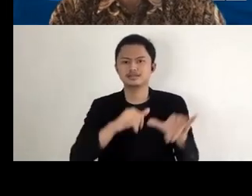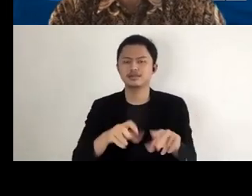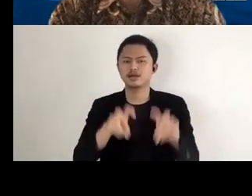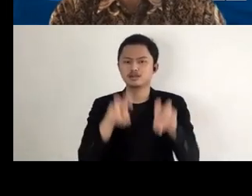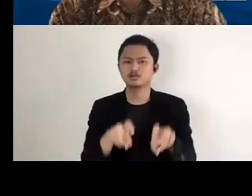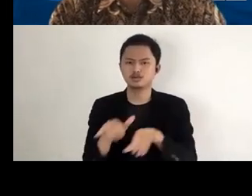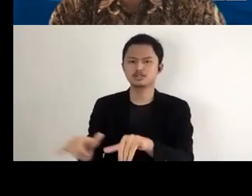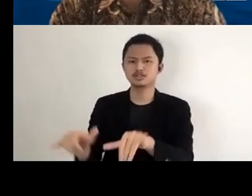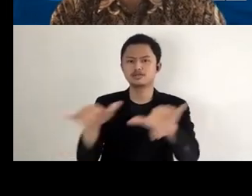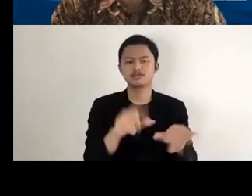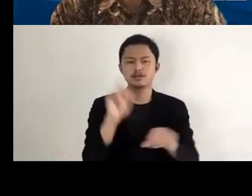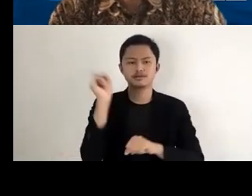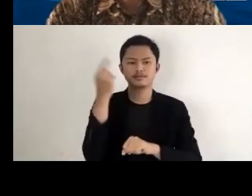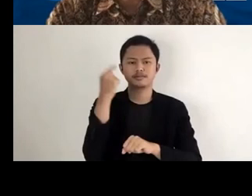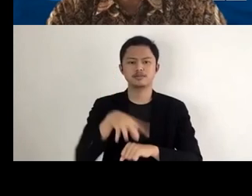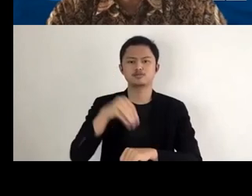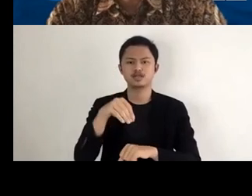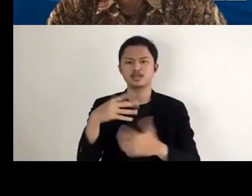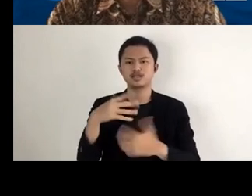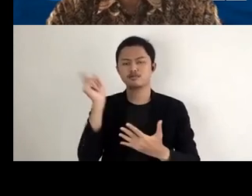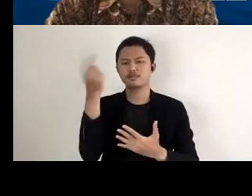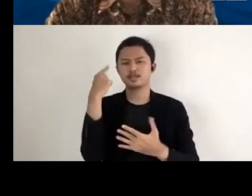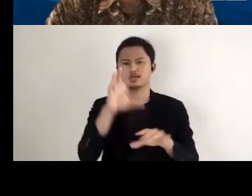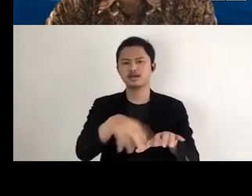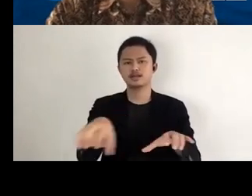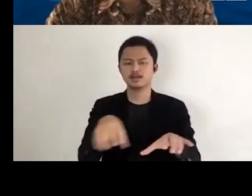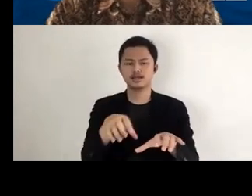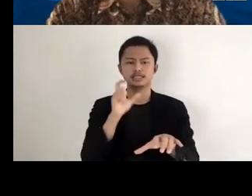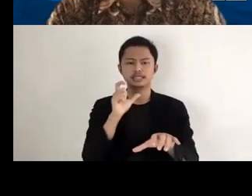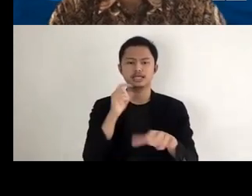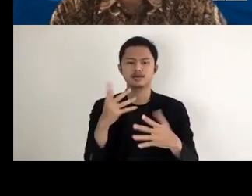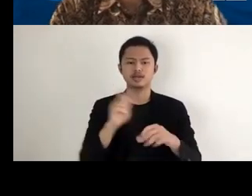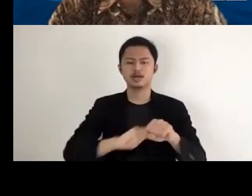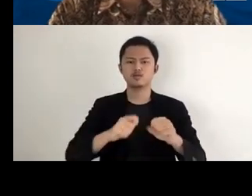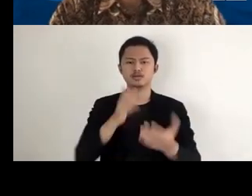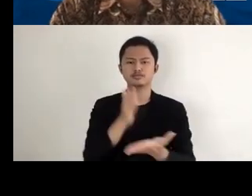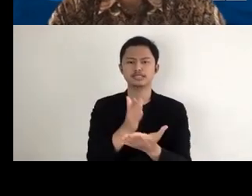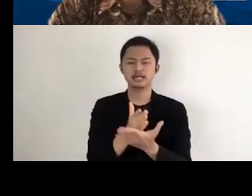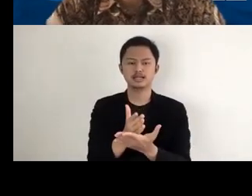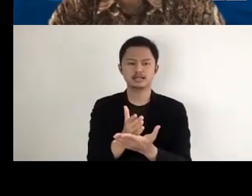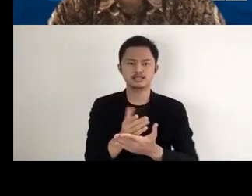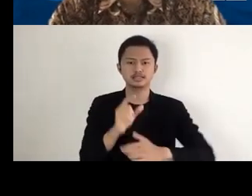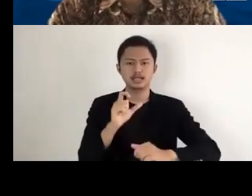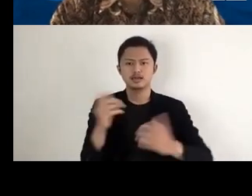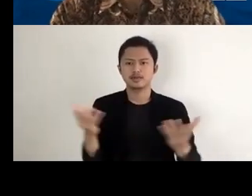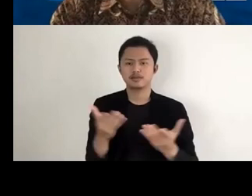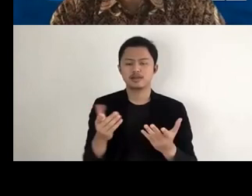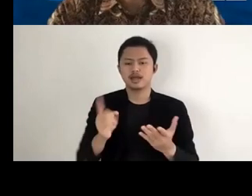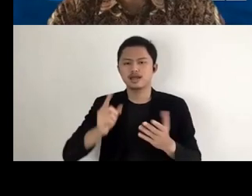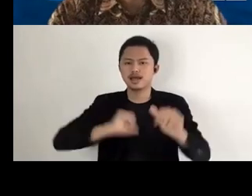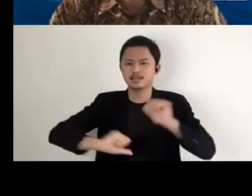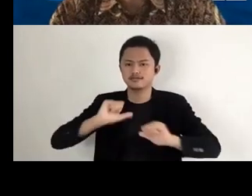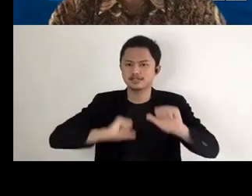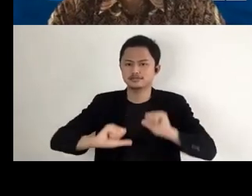bersama-sama dengan pemerintah pusat dan pemerintah daerah dalam merumuskan kebijakan melalui serangkaian kegiatan